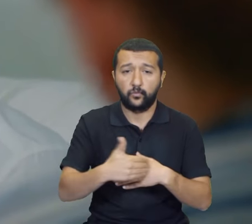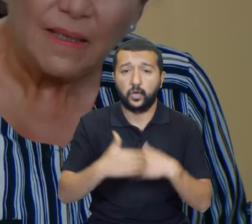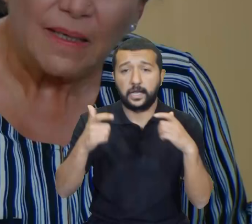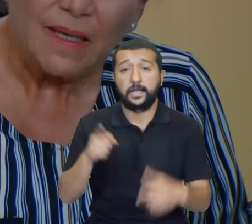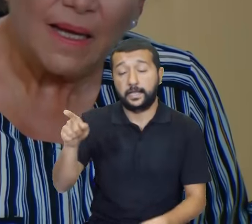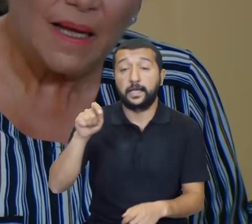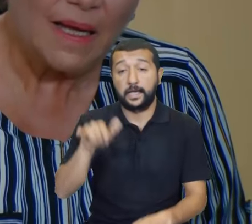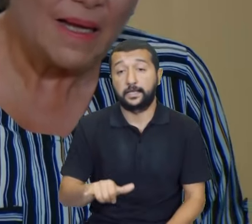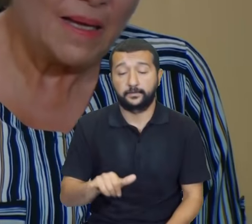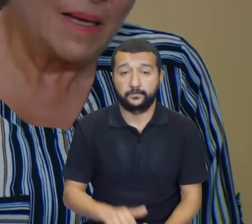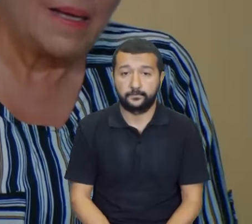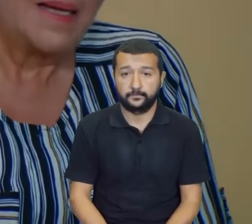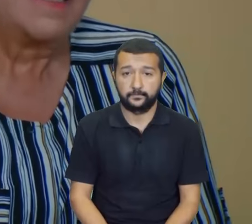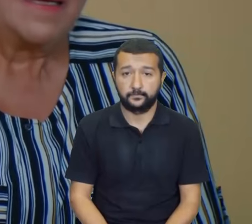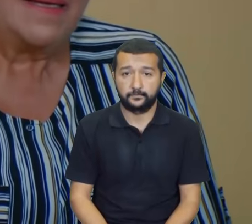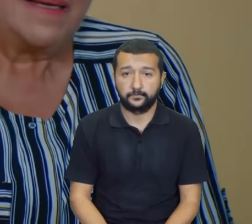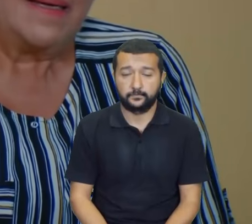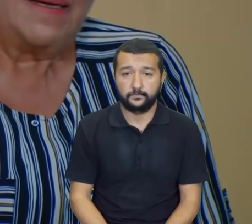Muayenehaneyle ilgili. Ha.